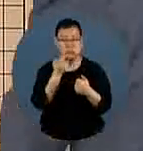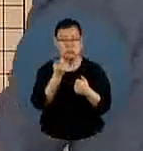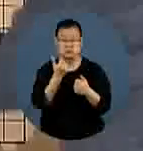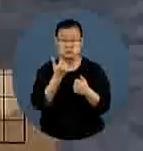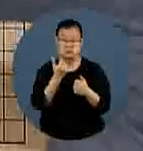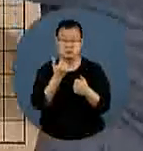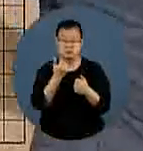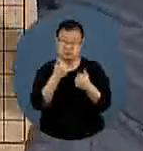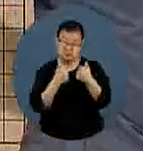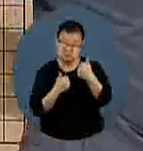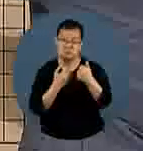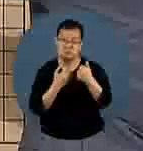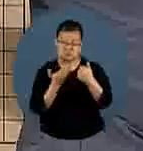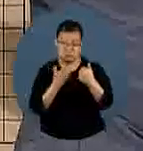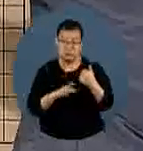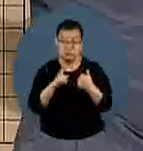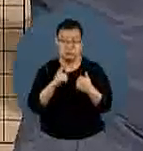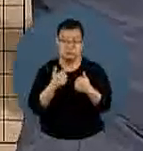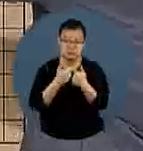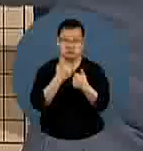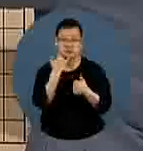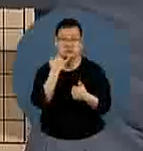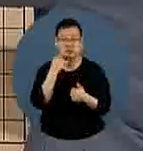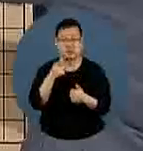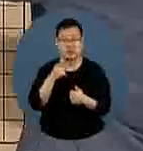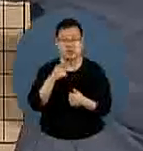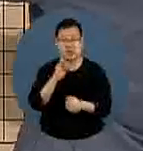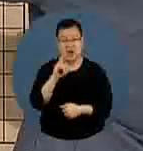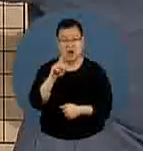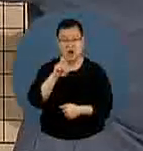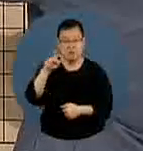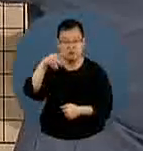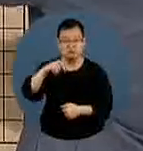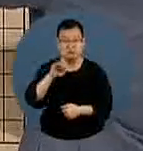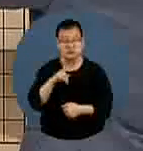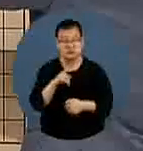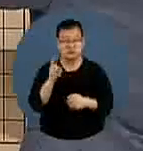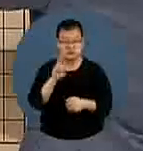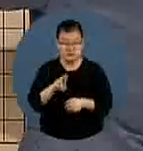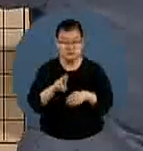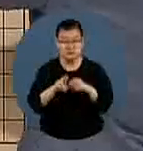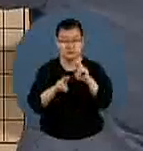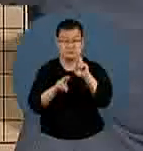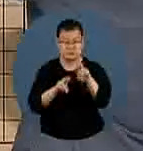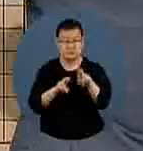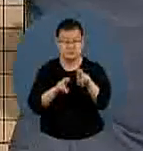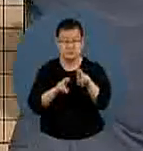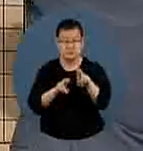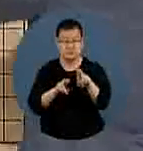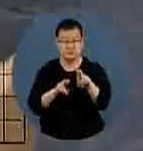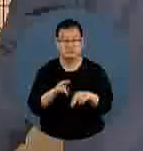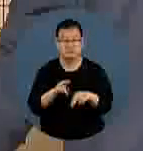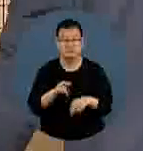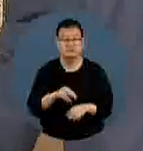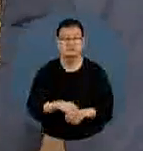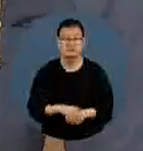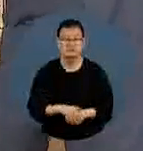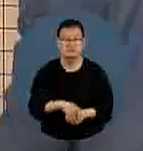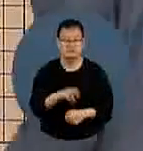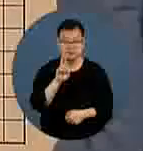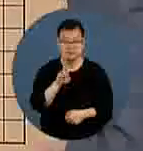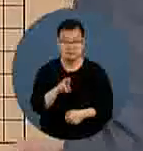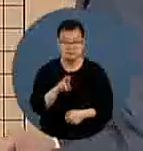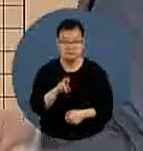불리하긴 합니다만 오늘 이게 아마추어 전형적인 모양이라면 여기 뿌리를 끊고 이건 한 수 손해입니다. 놓고 또 한